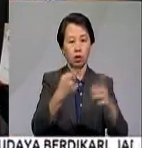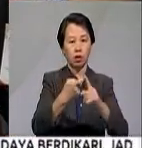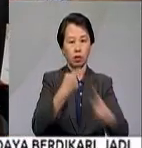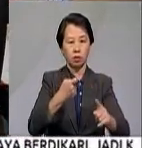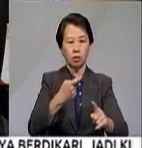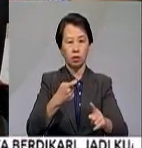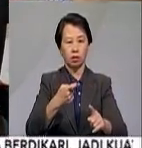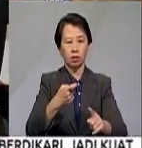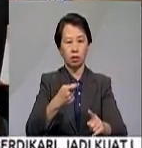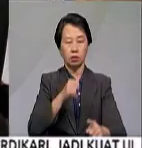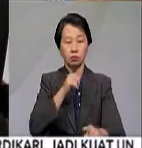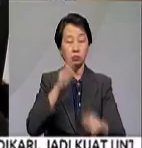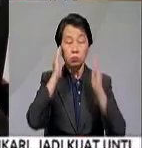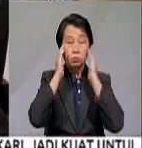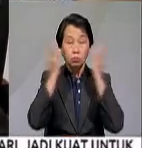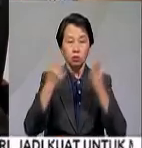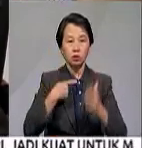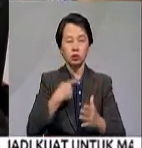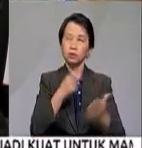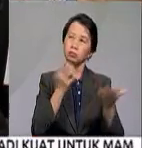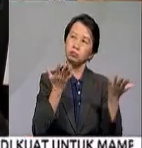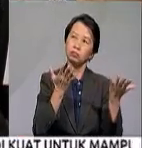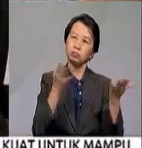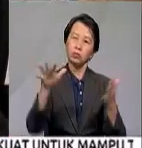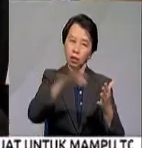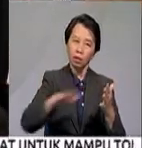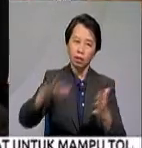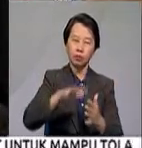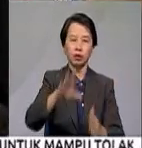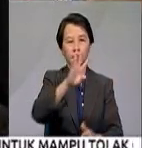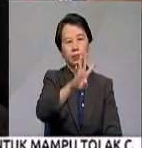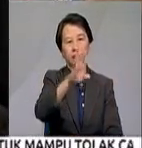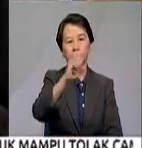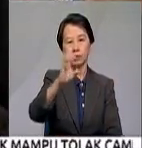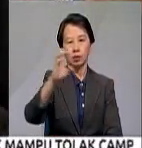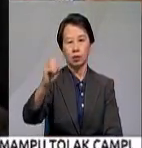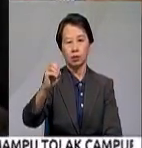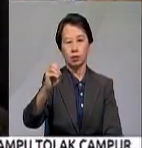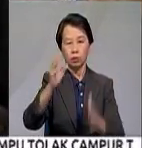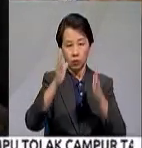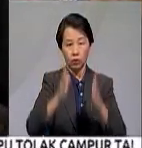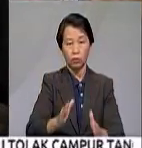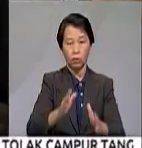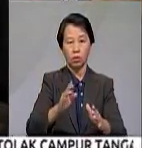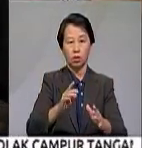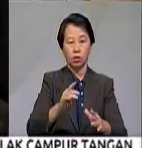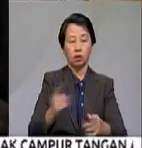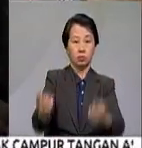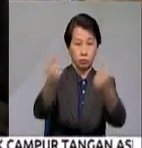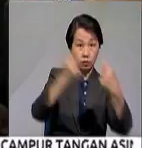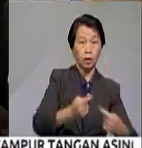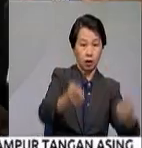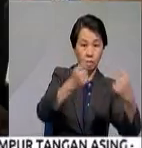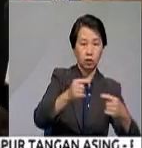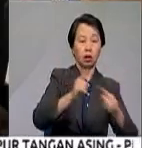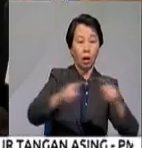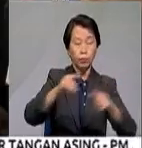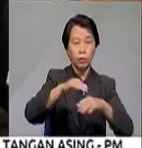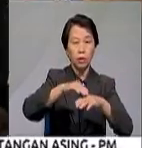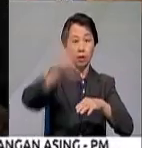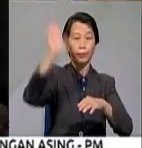had expected. We expected about 400, but what the people who turned out is more than